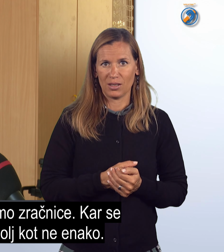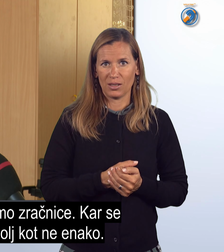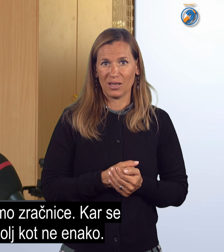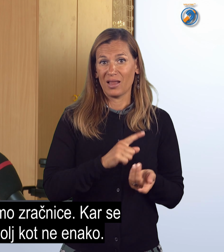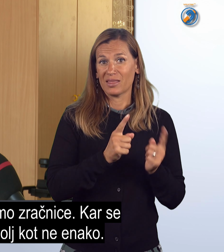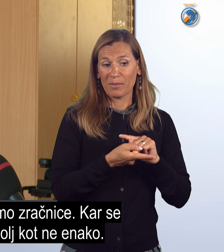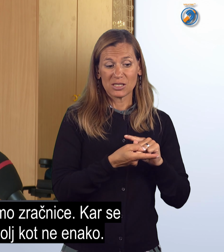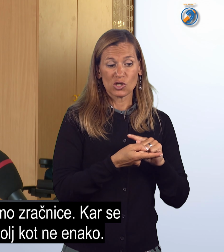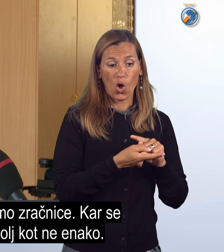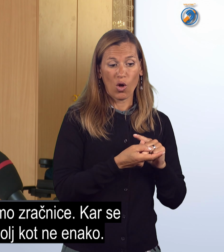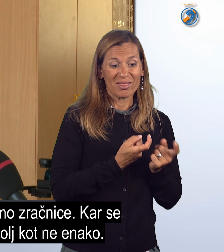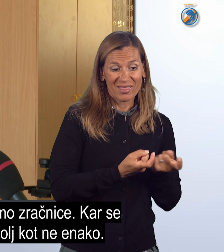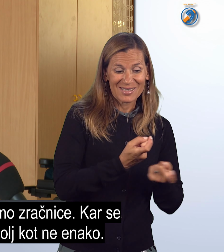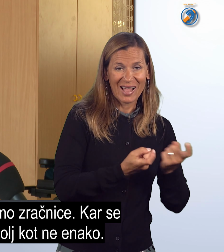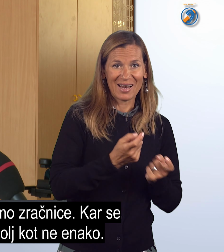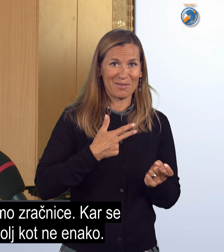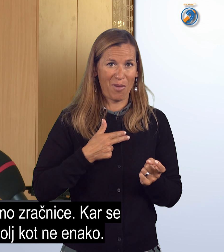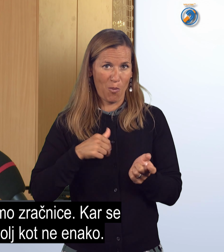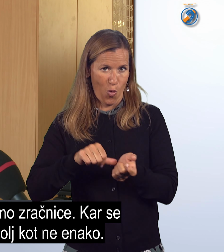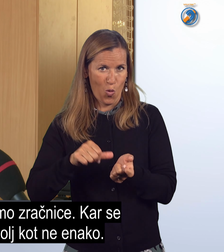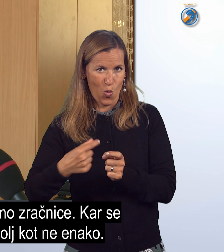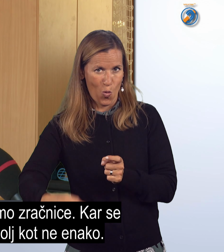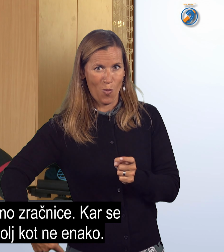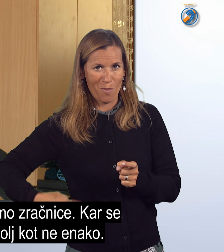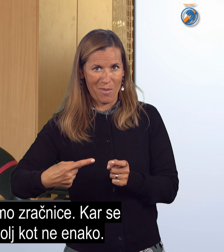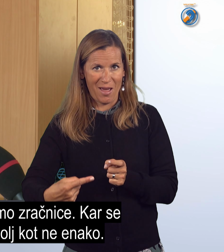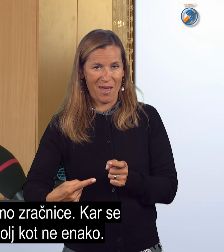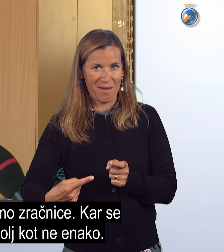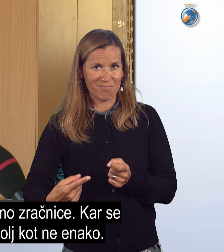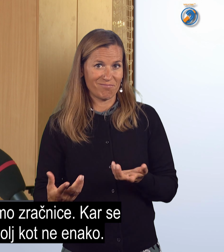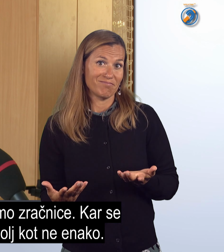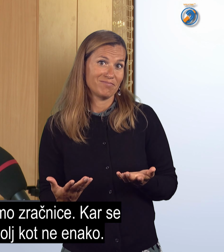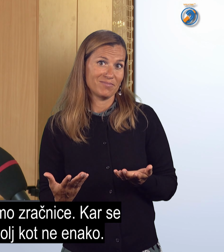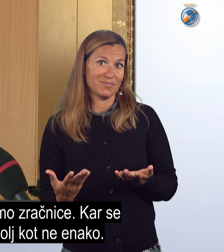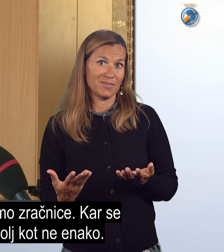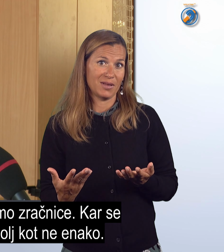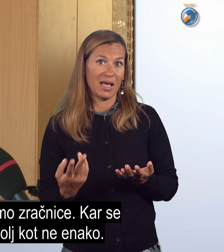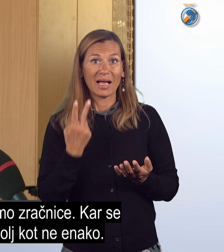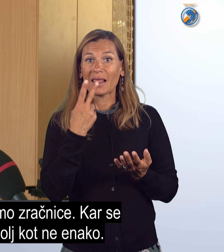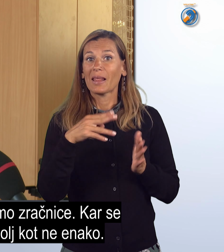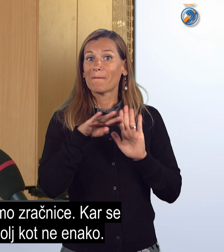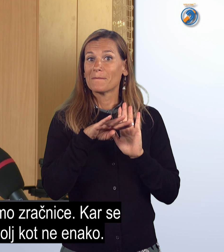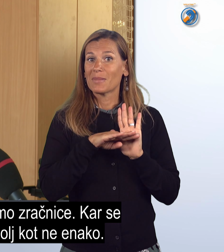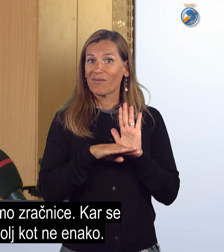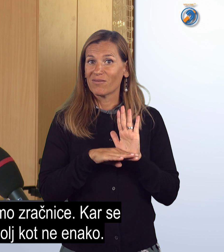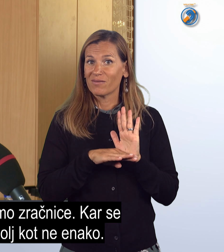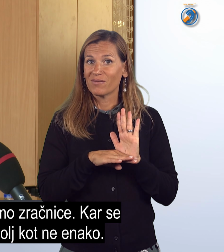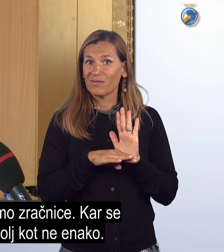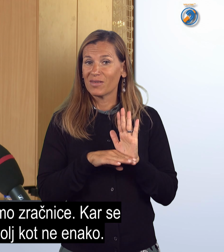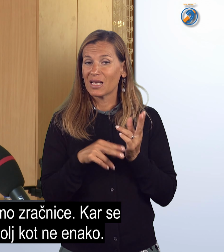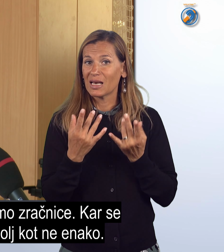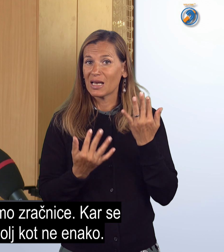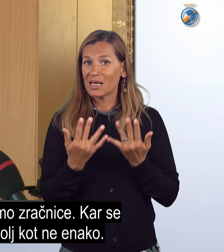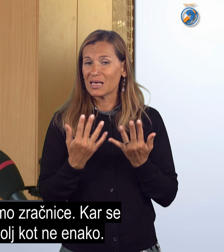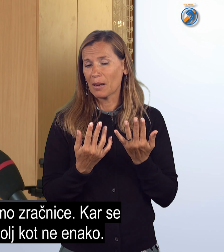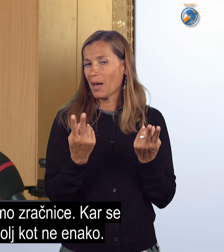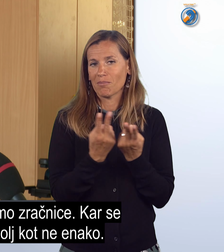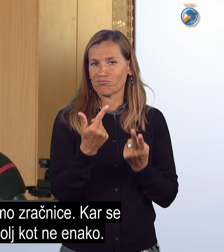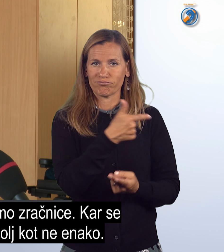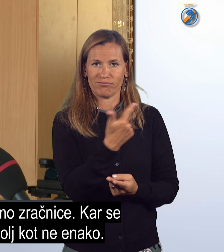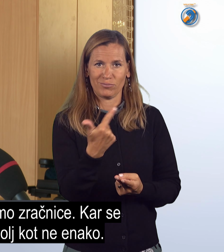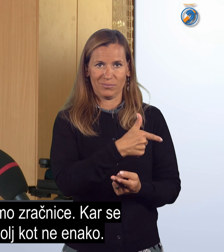Na mesto drcalko imamo mi zdaj gume, tako da to je taka še razlika. Zdaj, kar se tiče pravil igre, pa bolj kot ne,